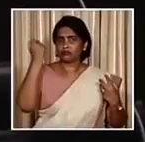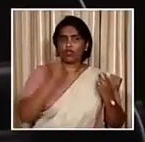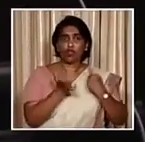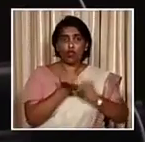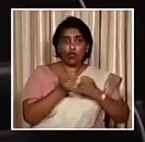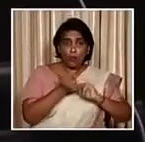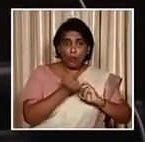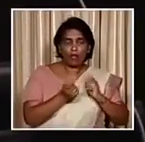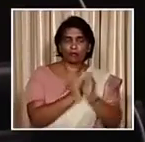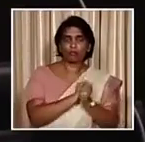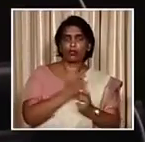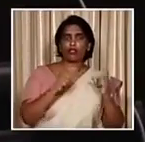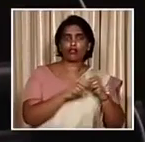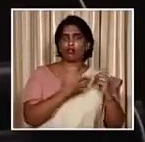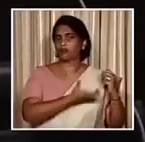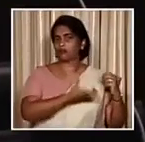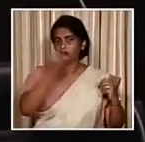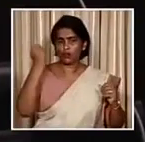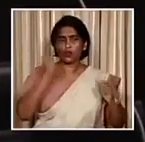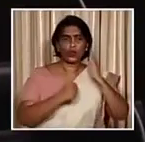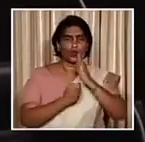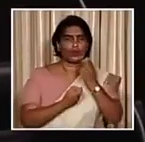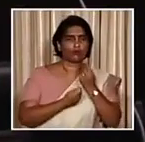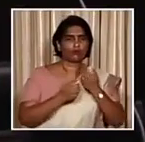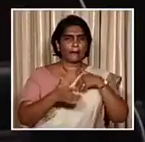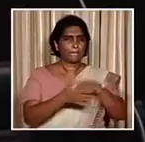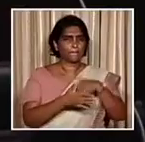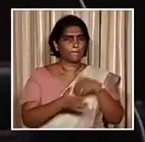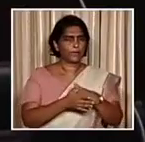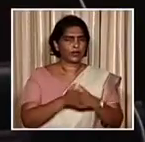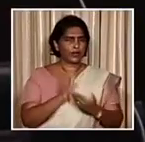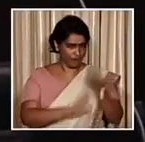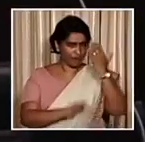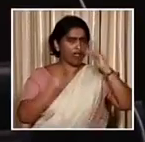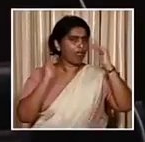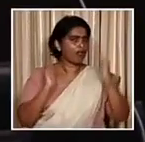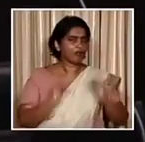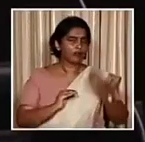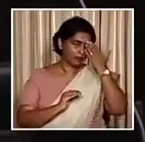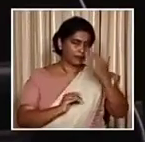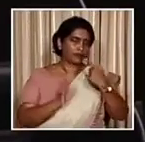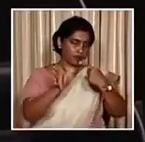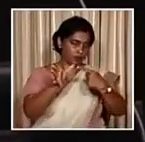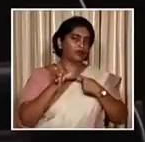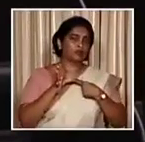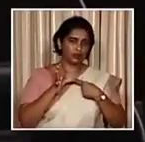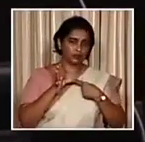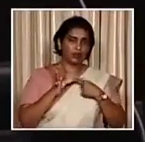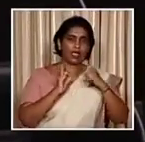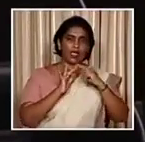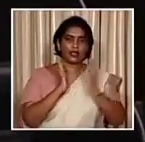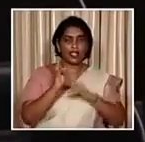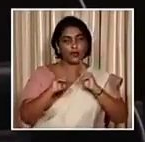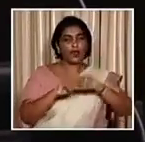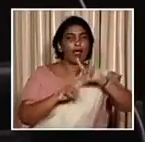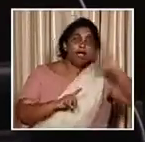කරලා. එතකොට මේ විදේශ විනිමය පීඩනය වැඩි වෙනවද අඩු වෙනවද? කරුණාකරලා ඔබතුමා මට ඒකට උත්තරයක් දෙන්න. IMF එකෙන් අහලා